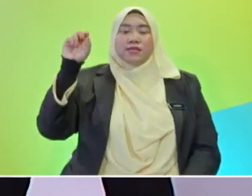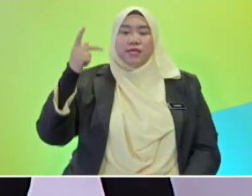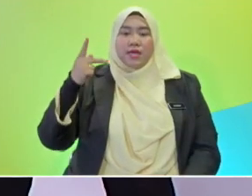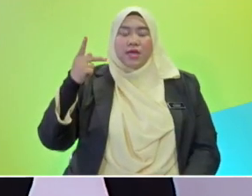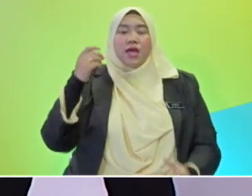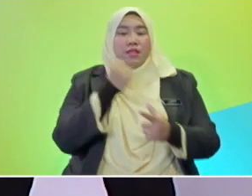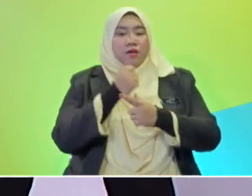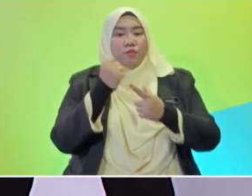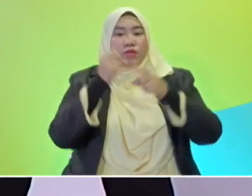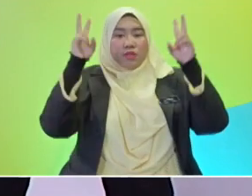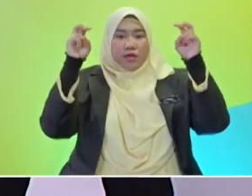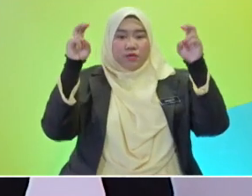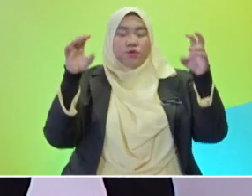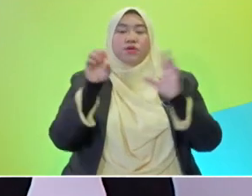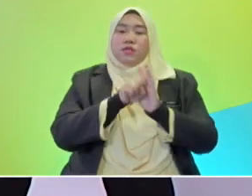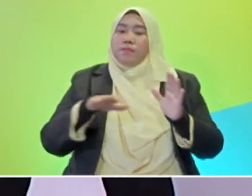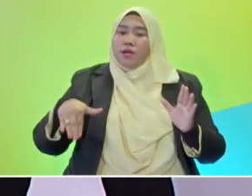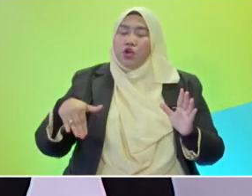menetapkan TV